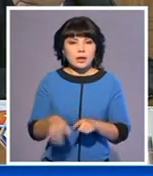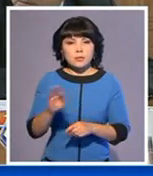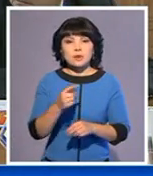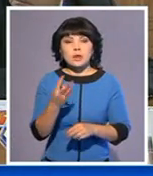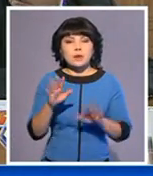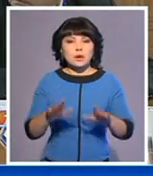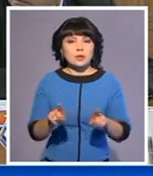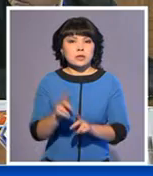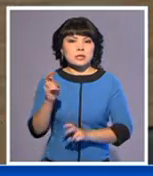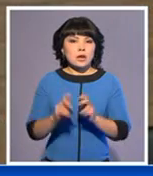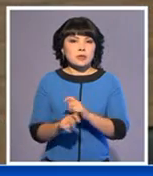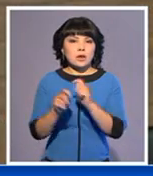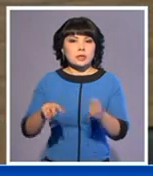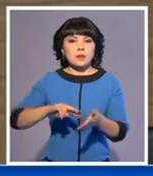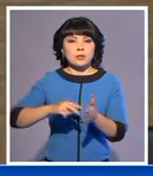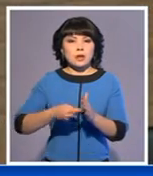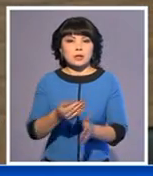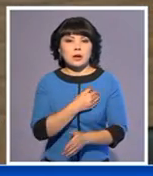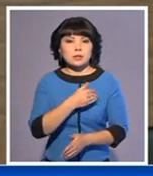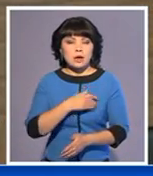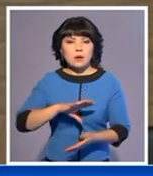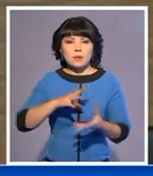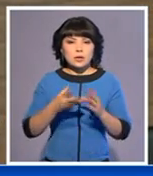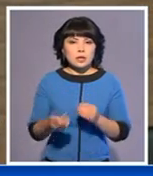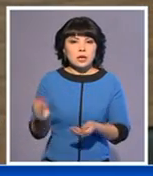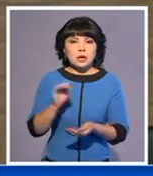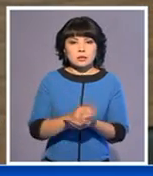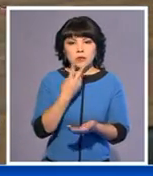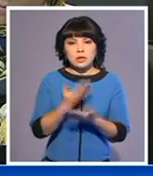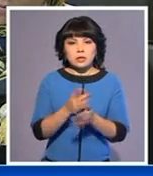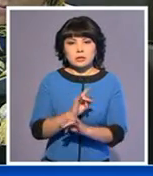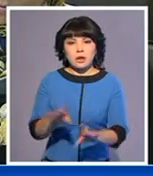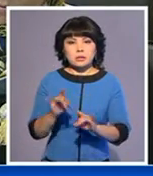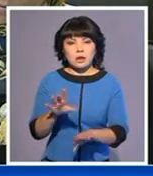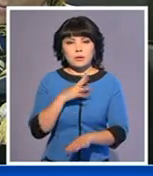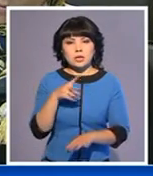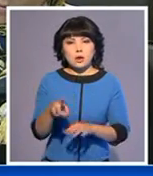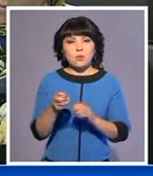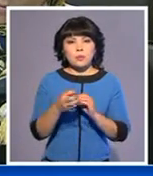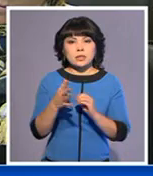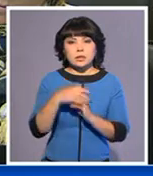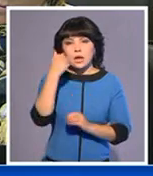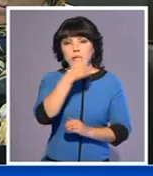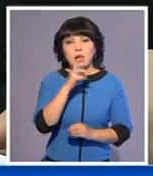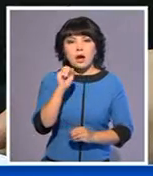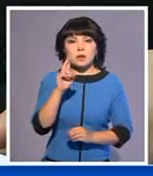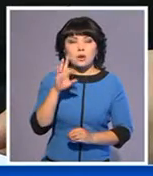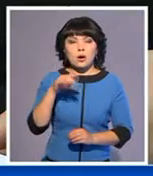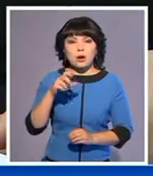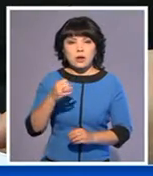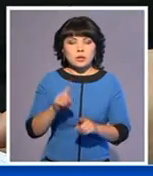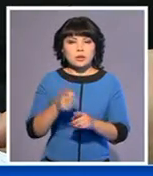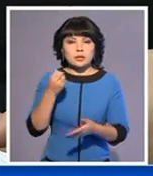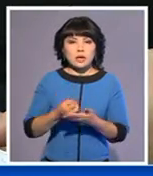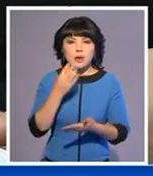Бұл туралы саланы дамыту жөніндегі арнайы жоспар жобаның таныстырылымында айтылды. Мәселен, 2015 жылы Ақтоғай кен орнынан жоғары сапалы